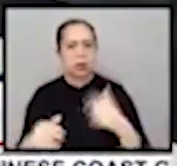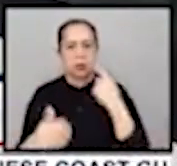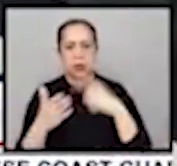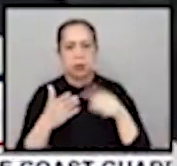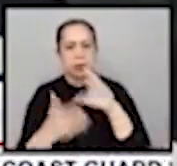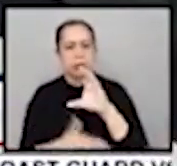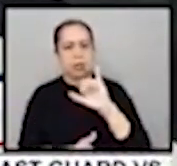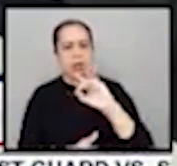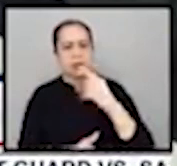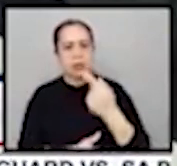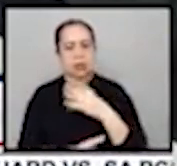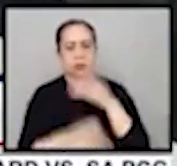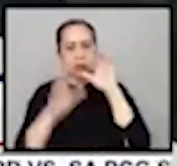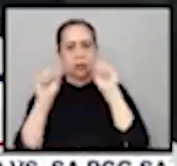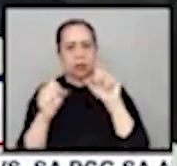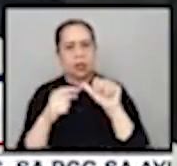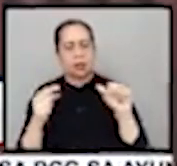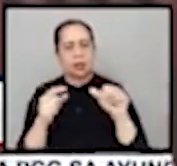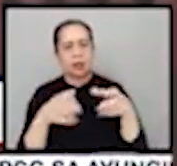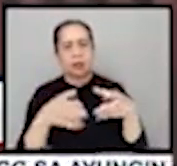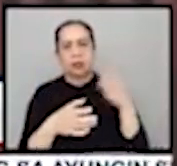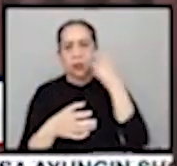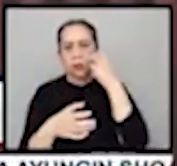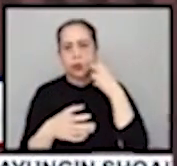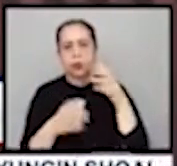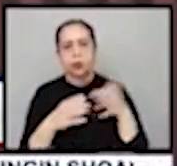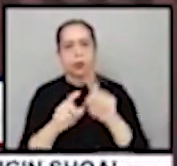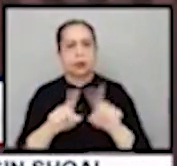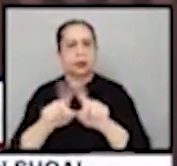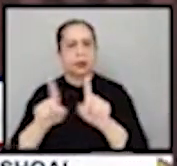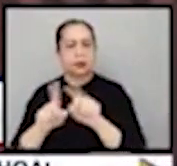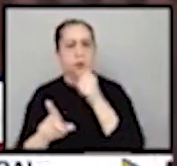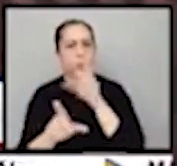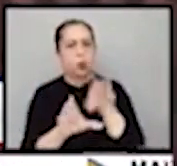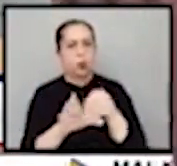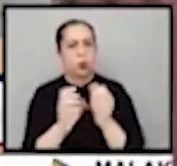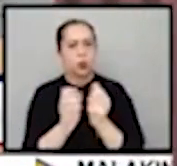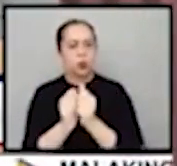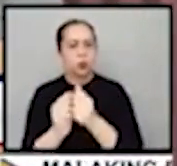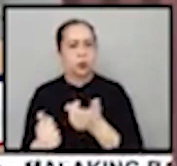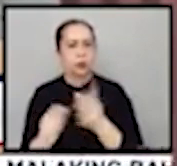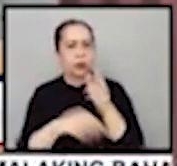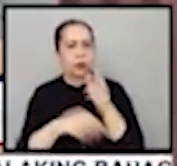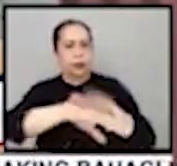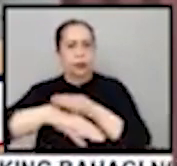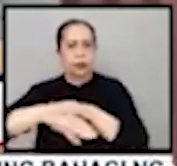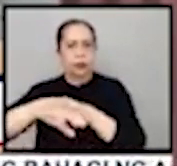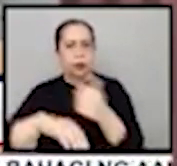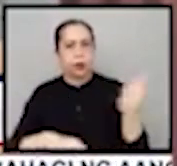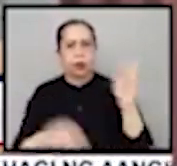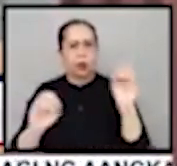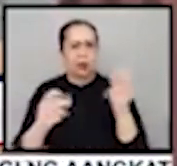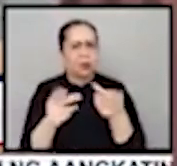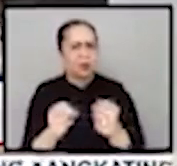CIDG at Presidential Anti-Organized Crime Commission ang iba pang mga kasabwat ng suspek. Nagpaalala rin ng mga otoridad na walang posisyon o